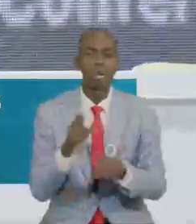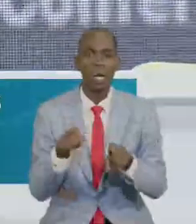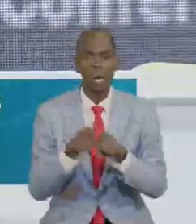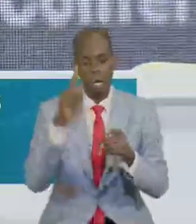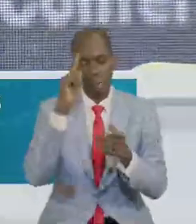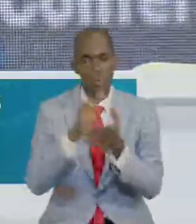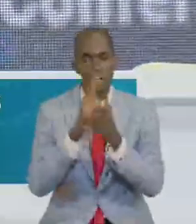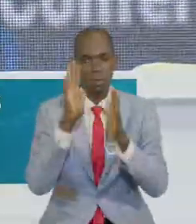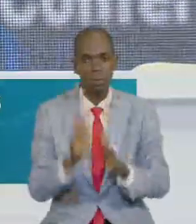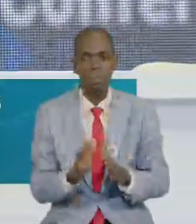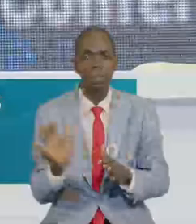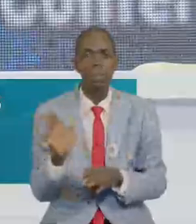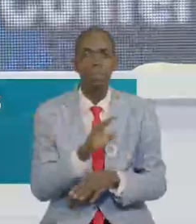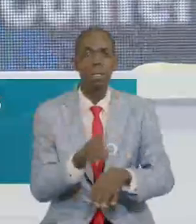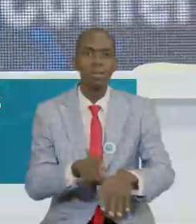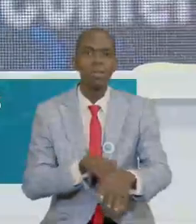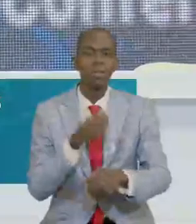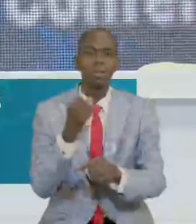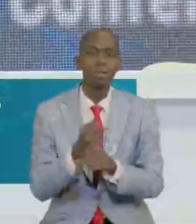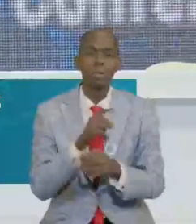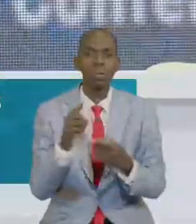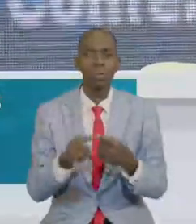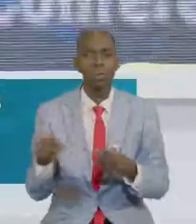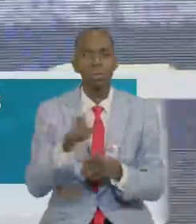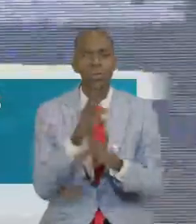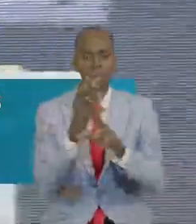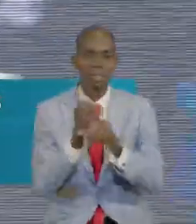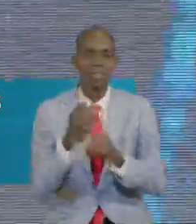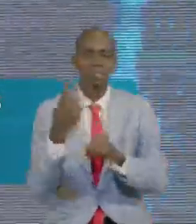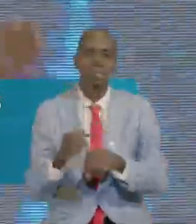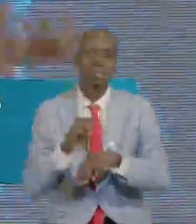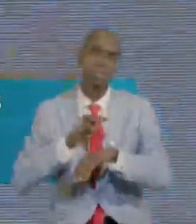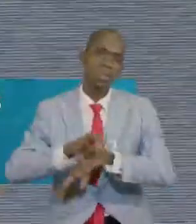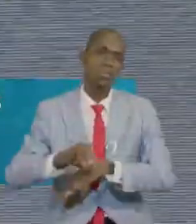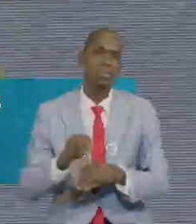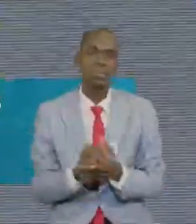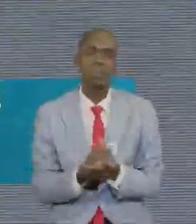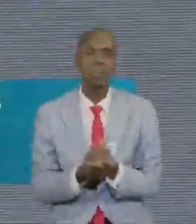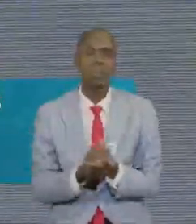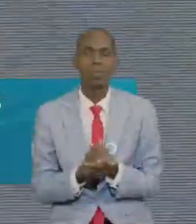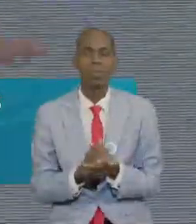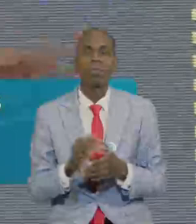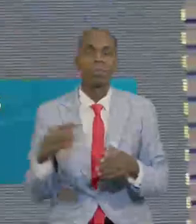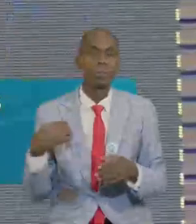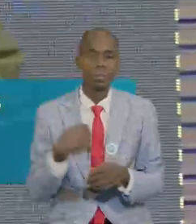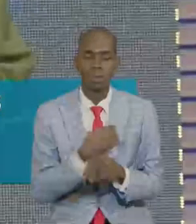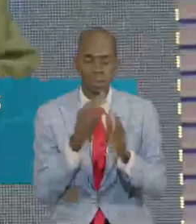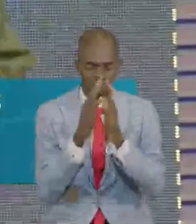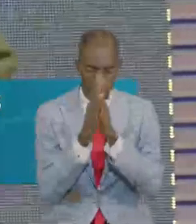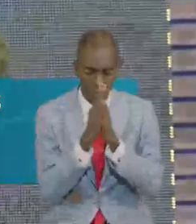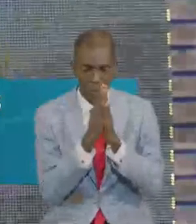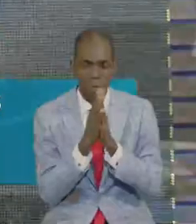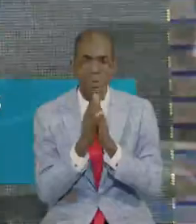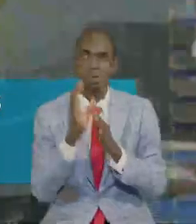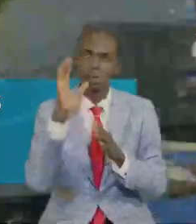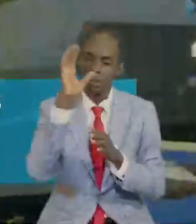In our younger years when we received the ministry. Oh, quand nous étions jeunes, nous avons reçu le ministère. Nous avons prié. Nous avons